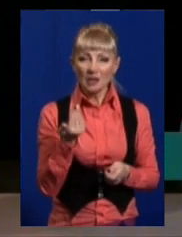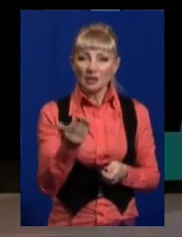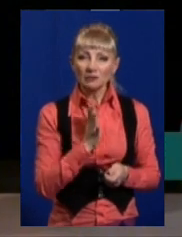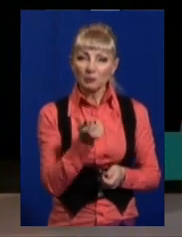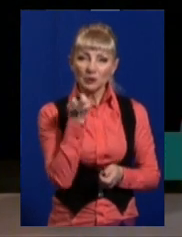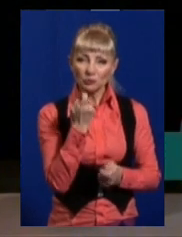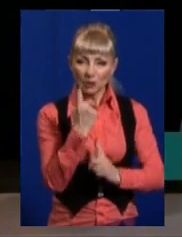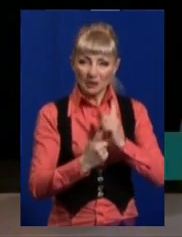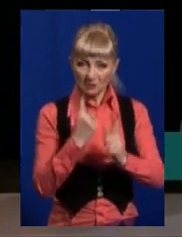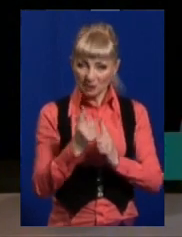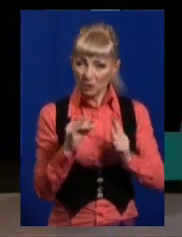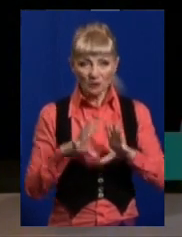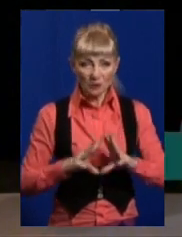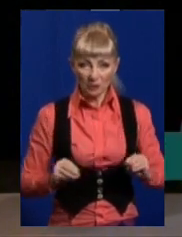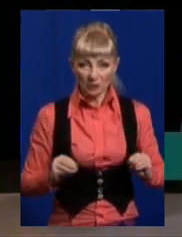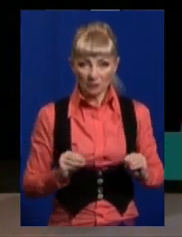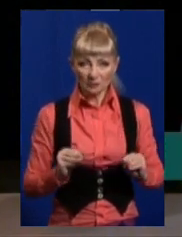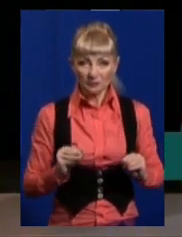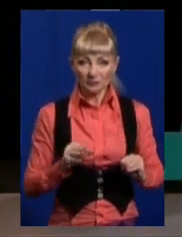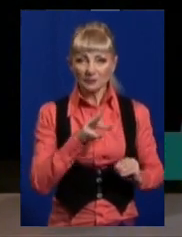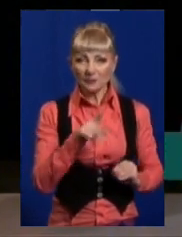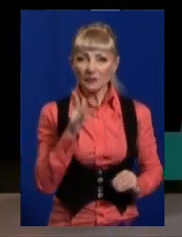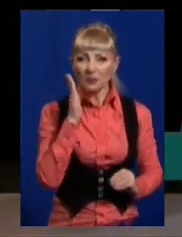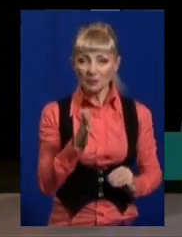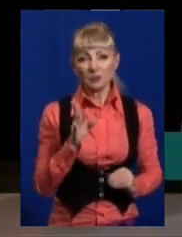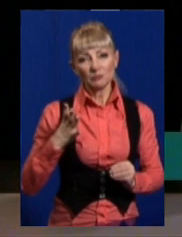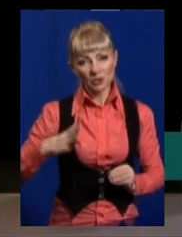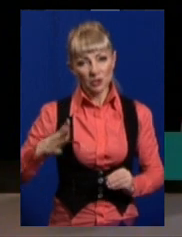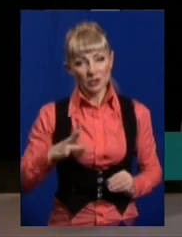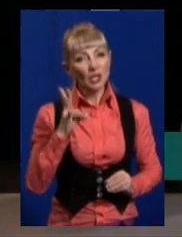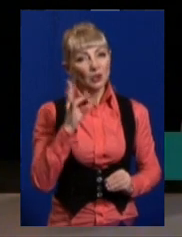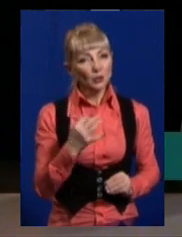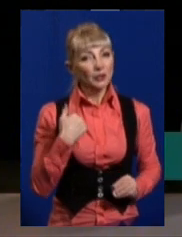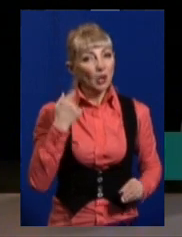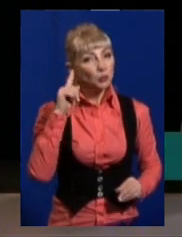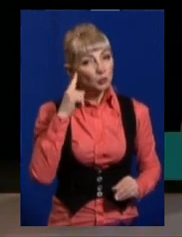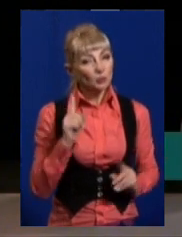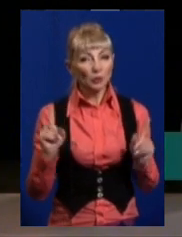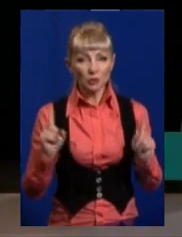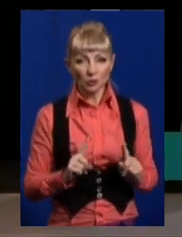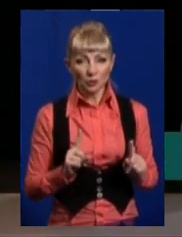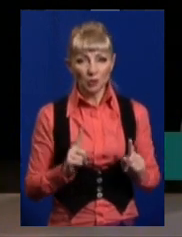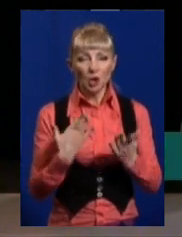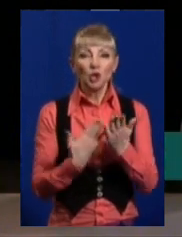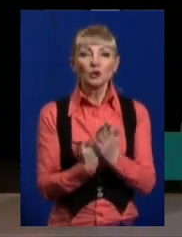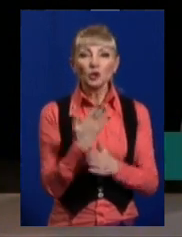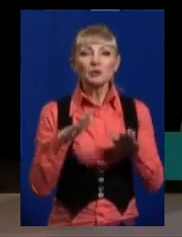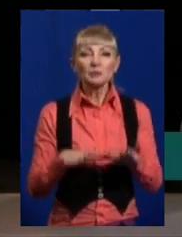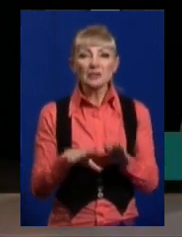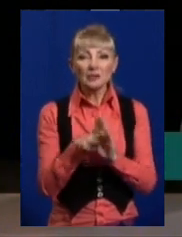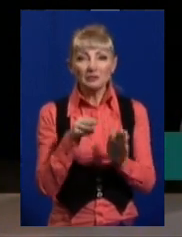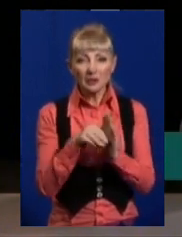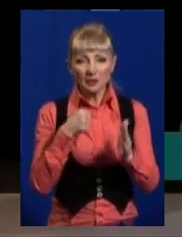трішечки змінено і все. Ми будемо на це чекати, але я думаю, що до нових місцевих виборів, тобто